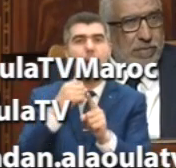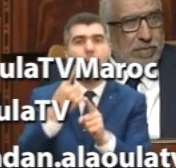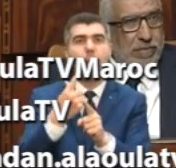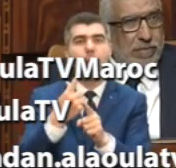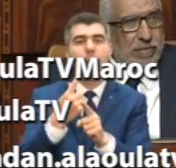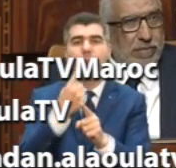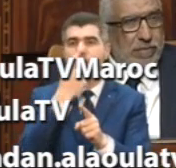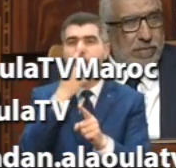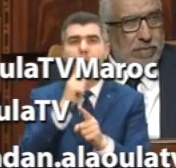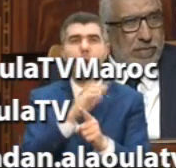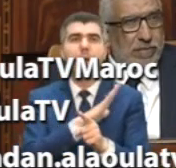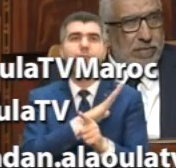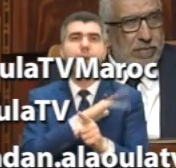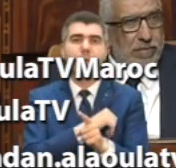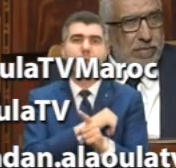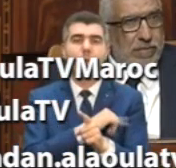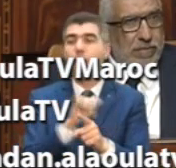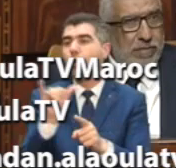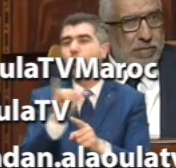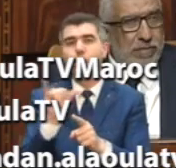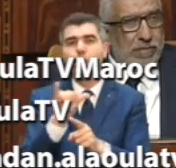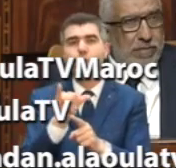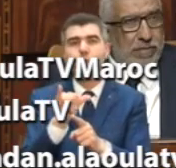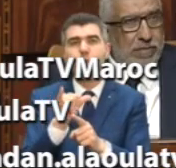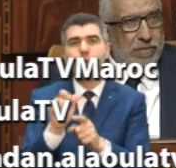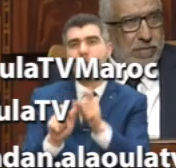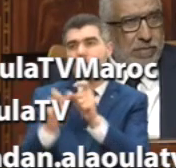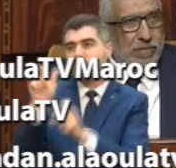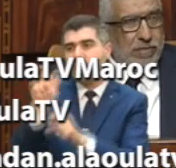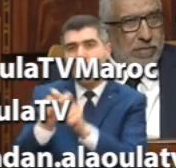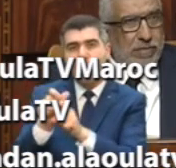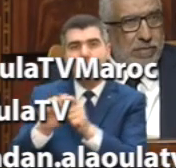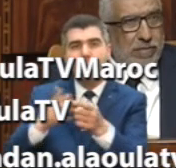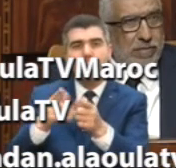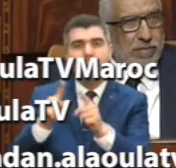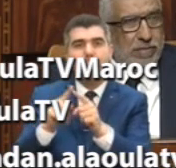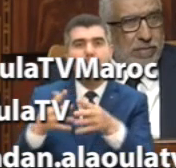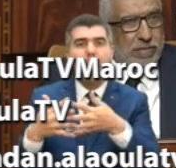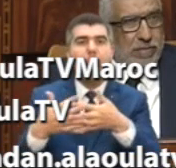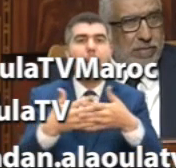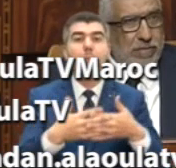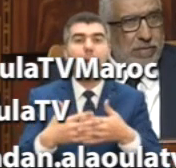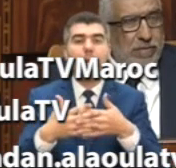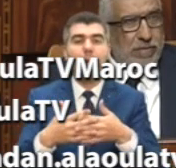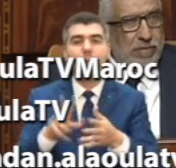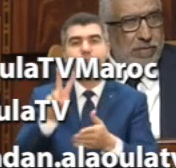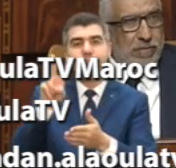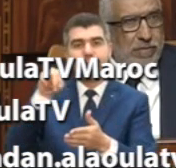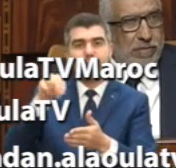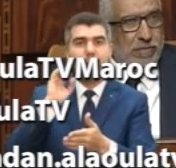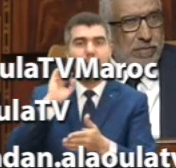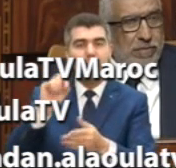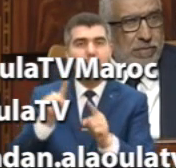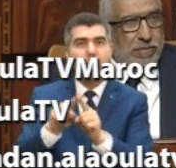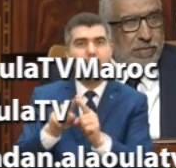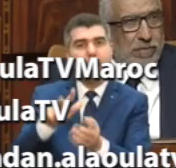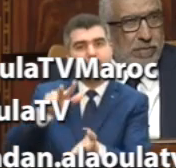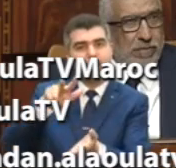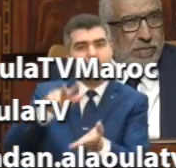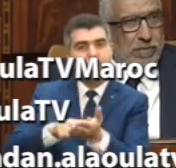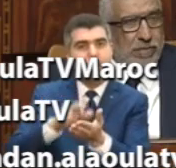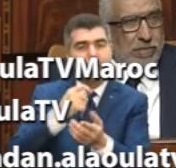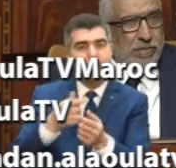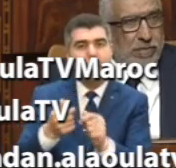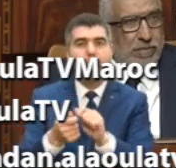الحق الفلسطيني؟ أين هي إرادة هذه المنظومة ديال الأمم المتحدة عندما نجد أن قرار الإدارة الأمريكية